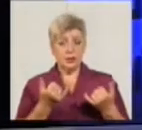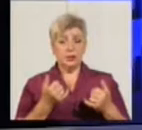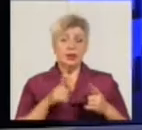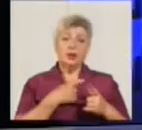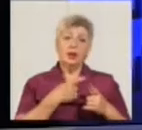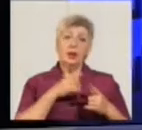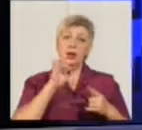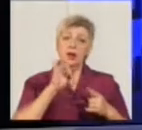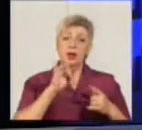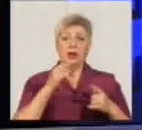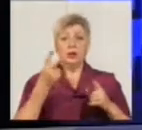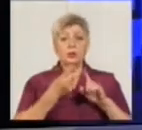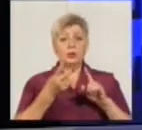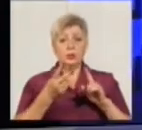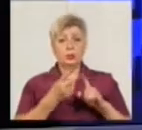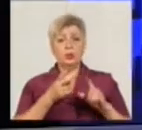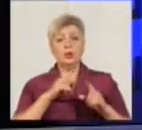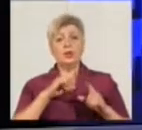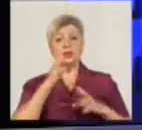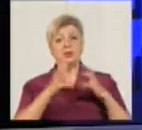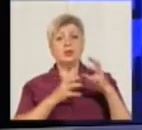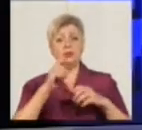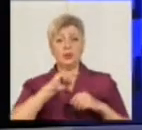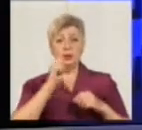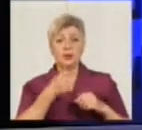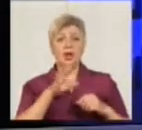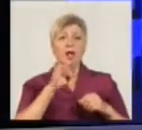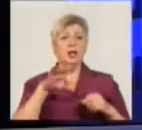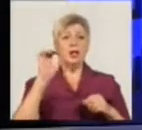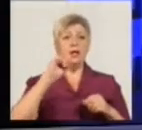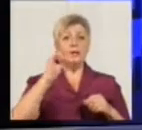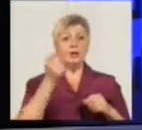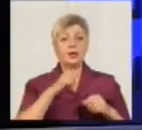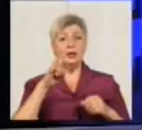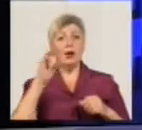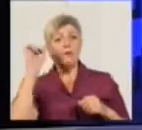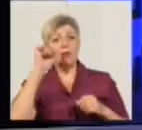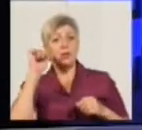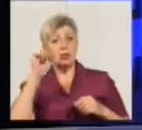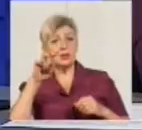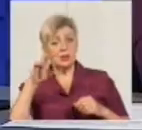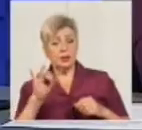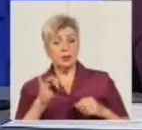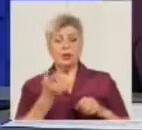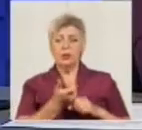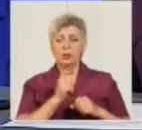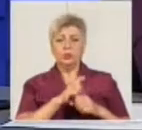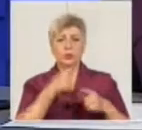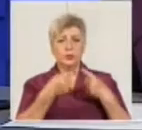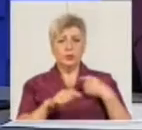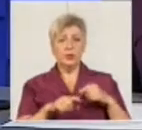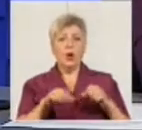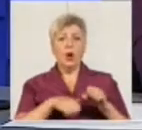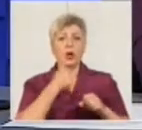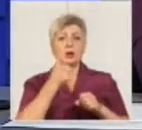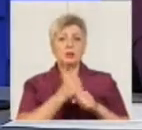світова війна та війна в Афганістані? Дуже відрізняється, і саме тому я вважаю, що одна з основних,